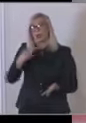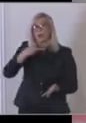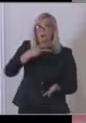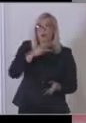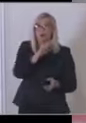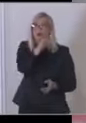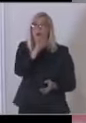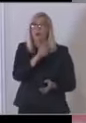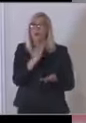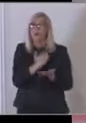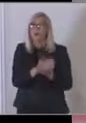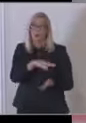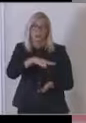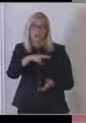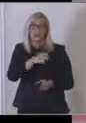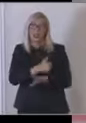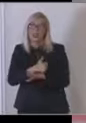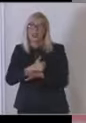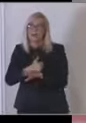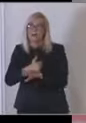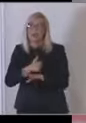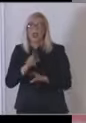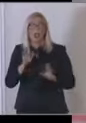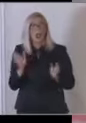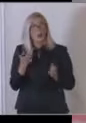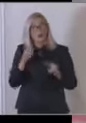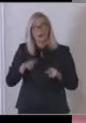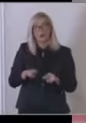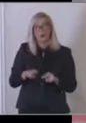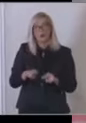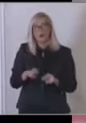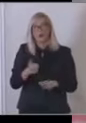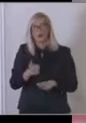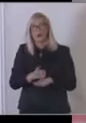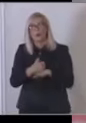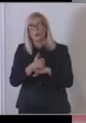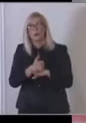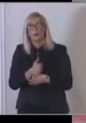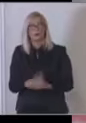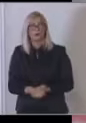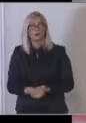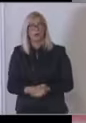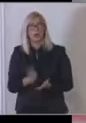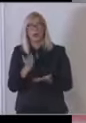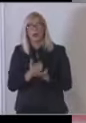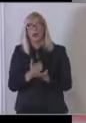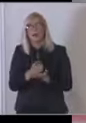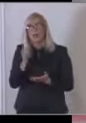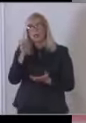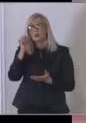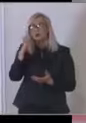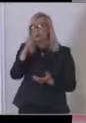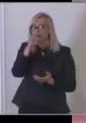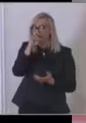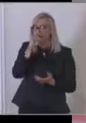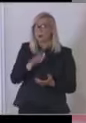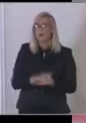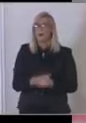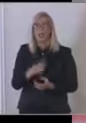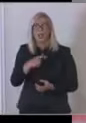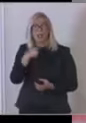Dhe pyetja e dytë do tjetë për të dy kryeministrat nëse mundet, do me thënë, kur ishin gjarjet në